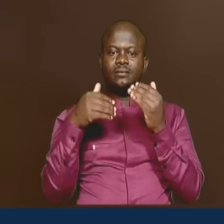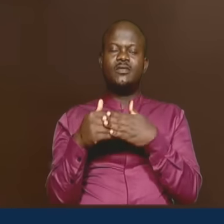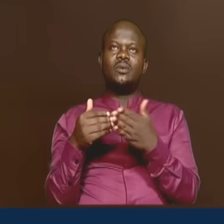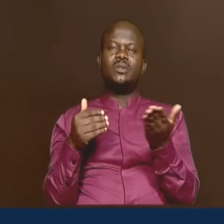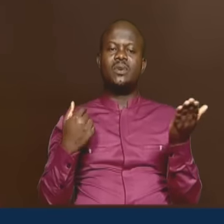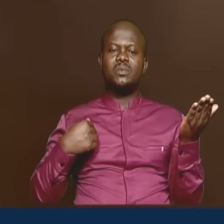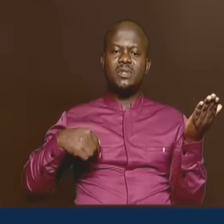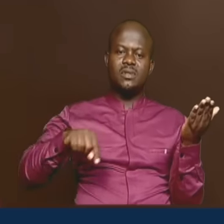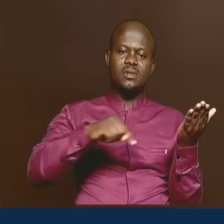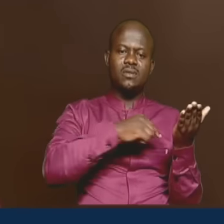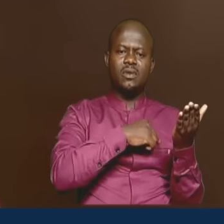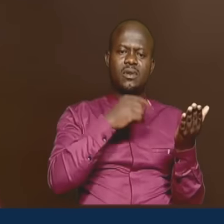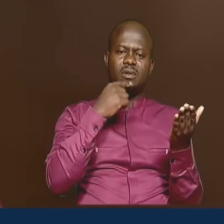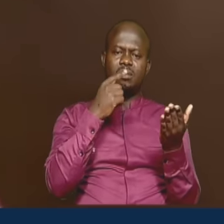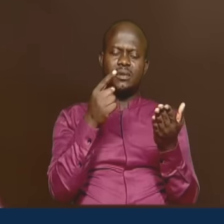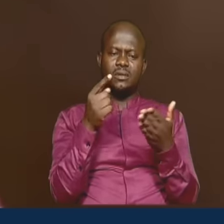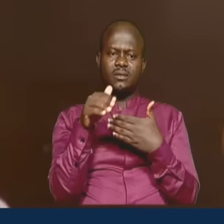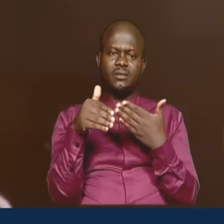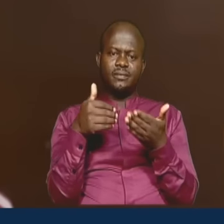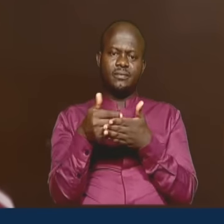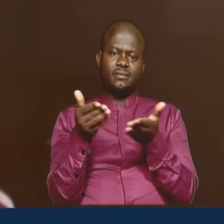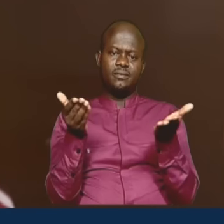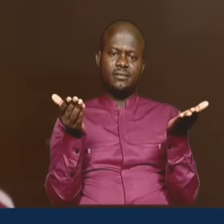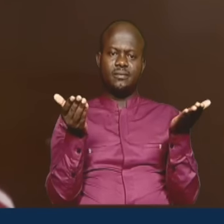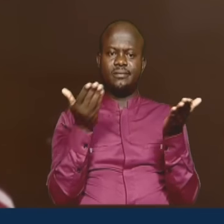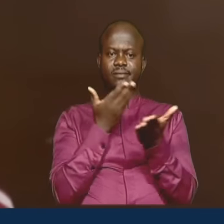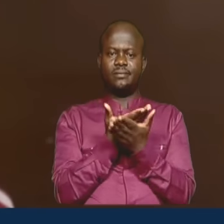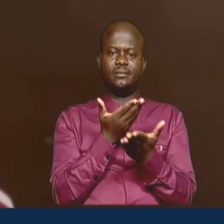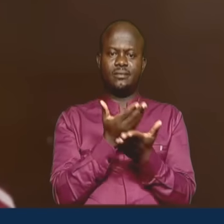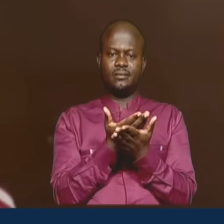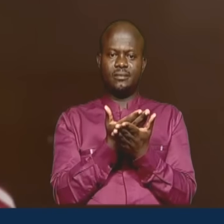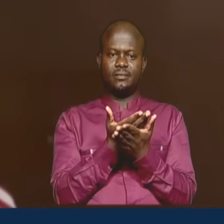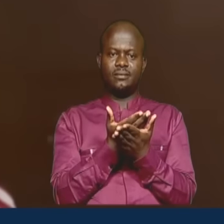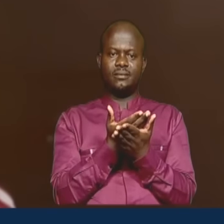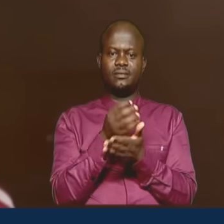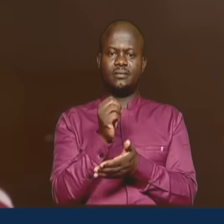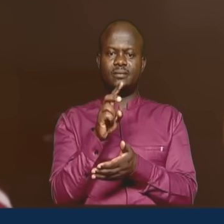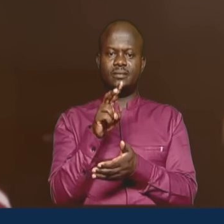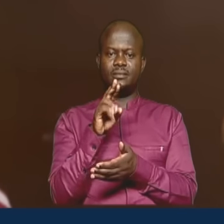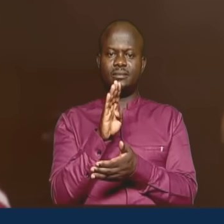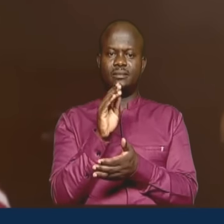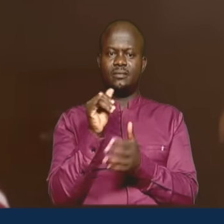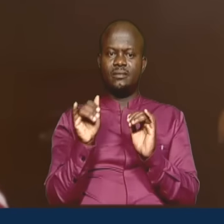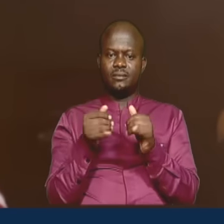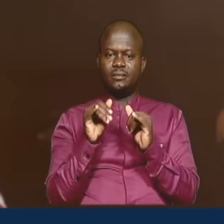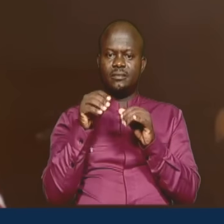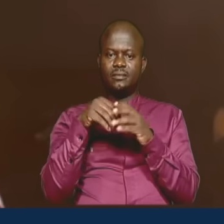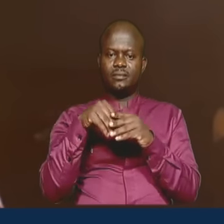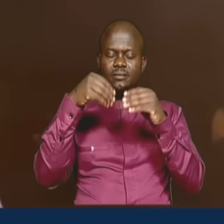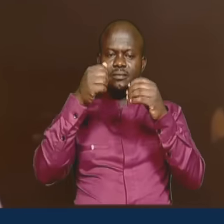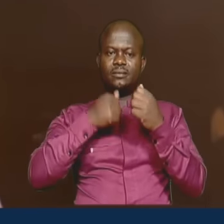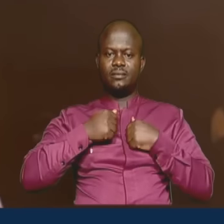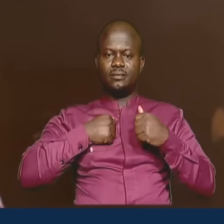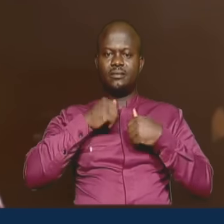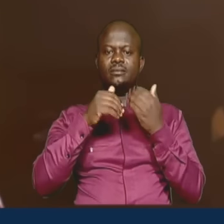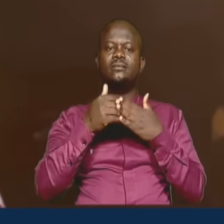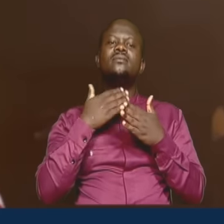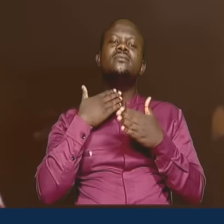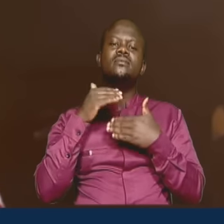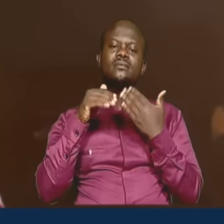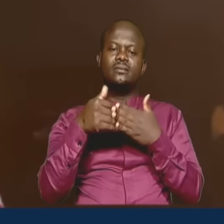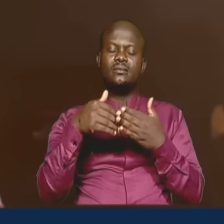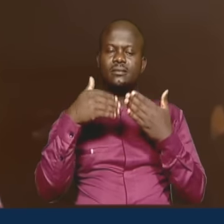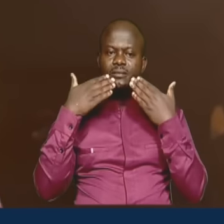nk'igihugu cyanjye nuko twakwisanga muri no mikino. Icyo dusaba nuko abahungu b'Amavubi bagerageza bagaha abanyarwanda icyo bashaka, bagaha abanyarwanda